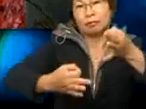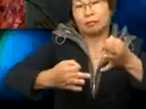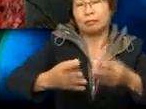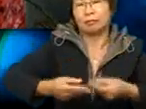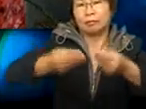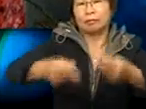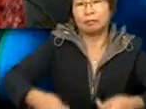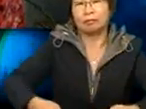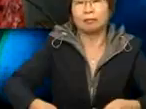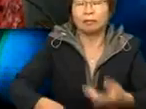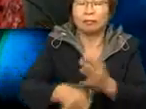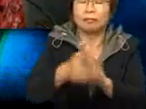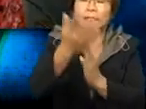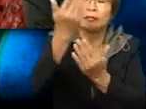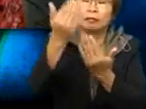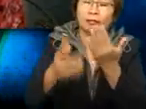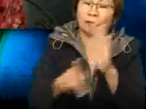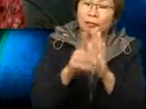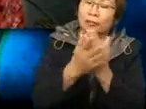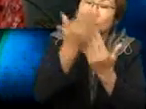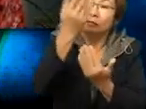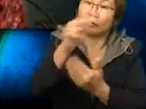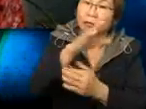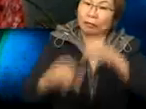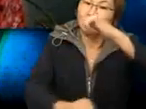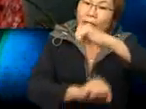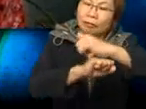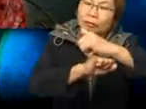diberi kemudahan dan sokongan.